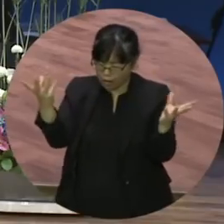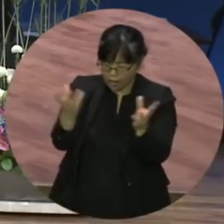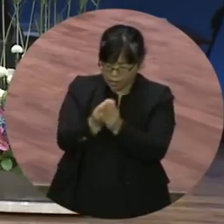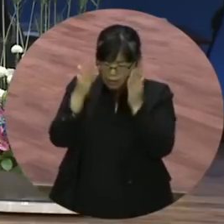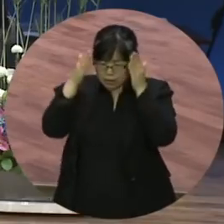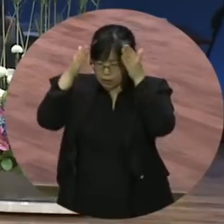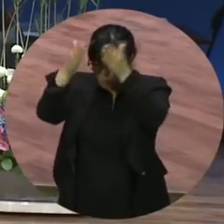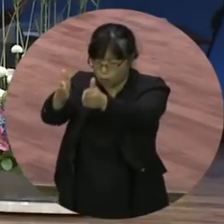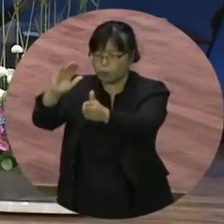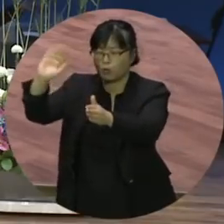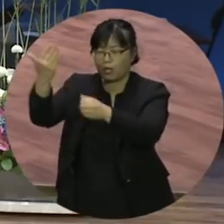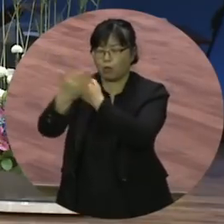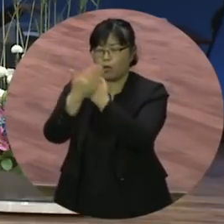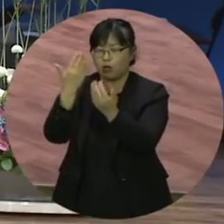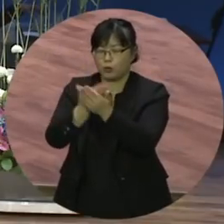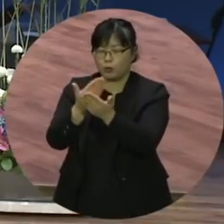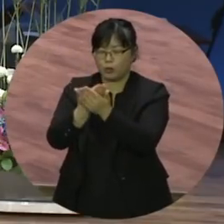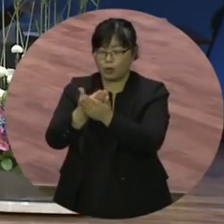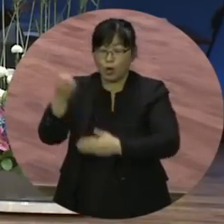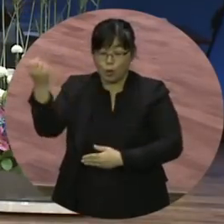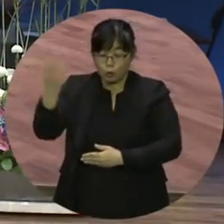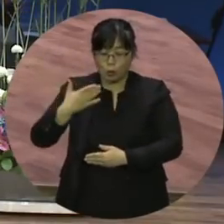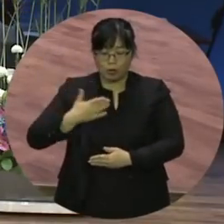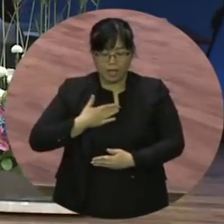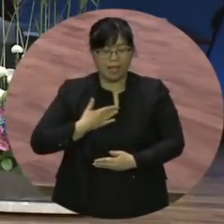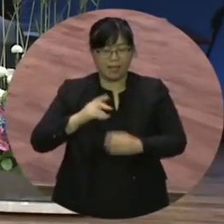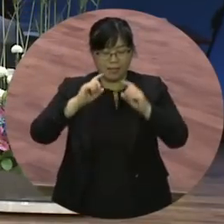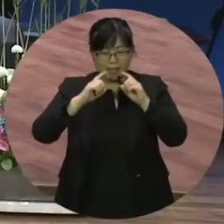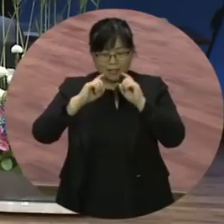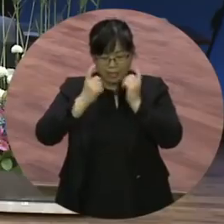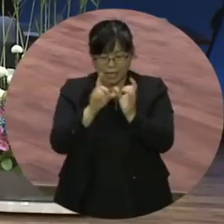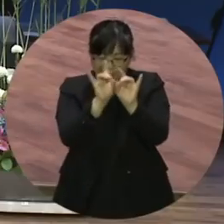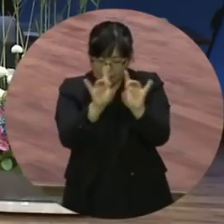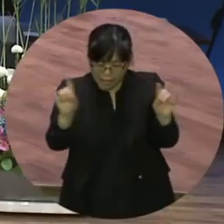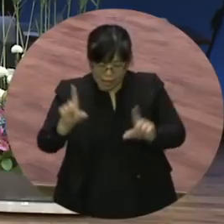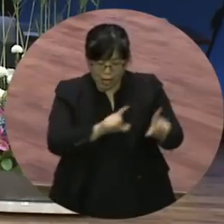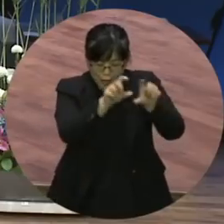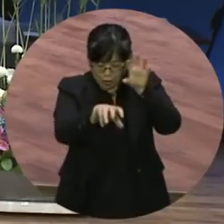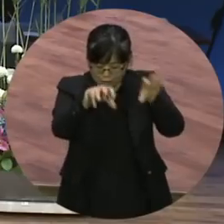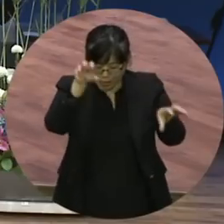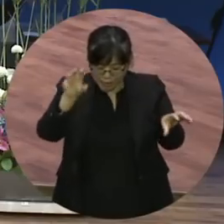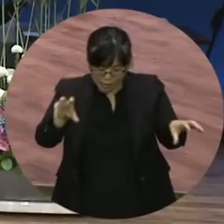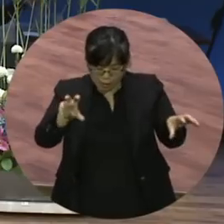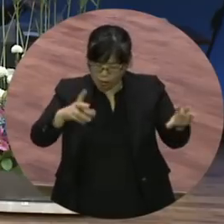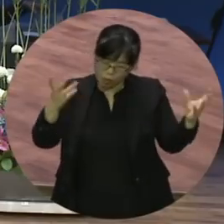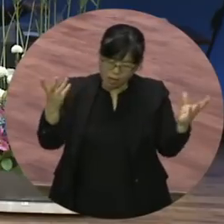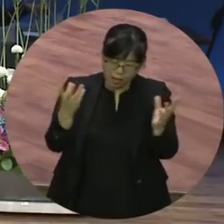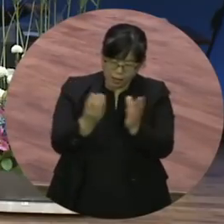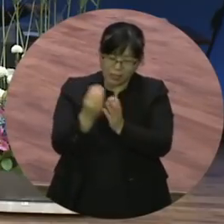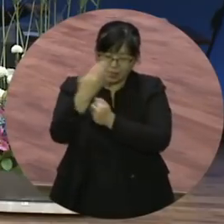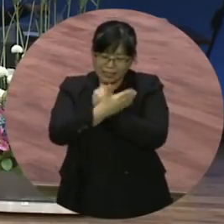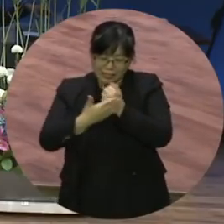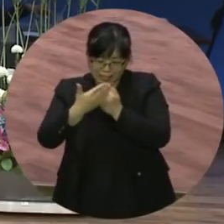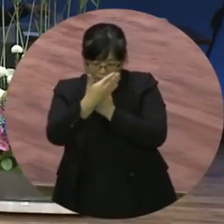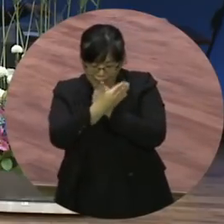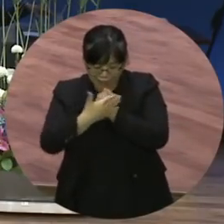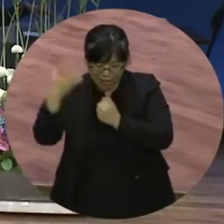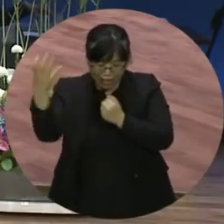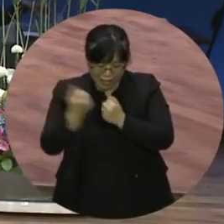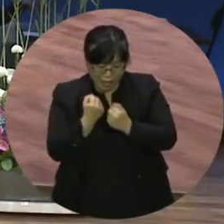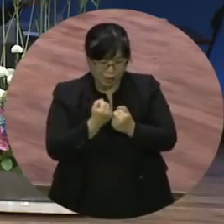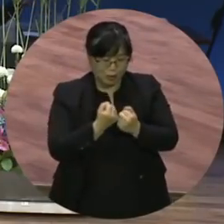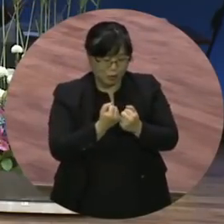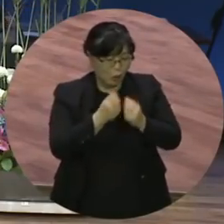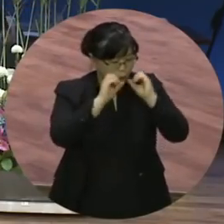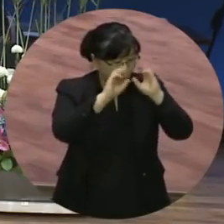나의 현장에서 내게 주신 은혜가 넘쳐 올아웃의 축복을 누리게 하여 주시옵소서. 나를 만나는 모든